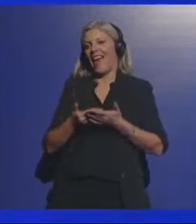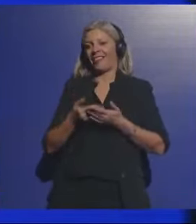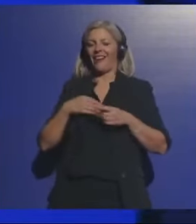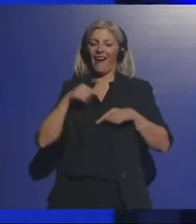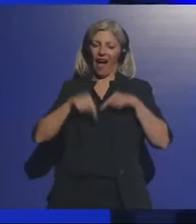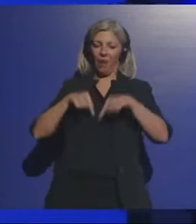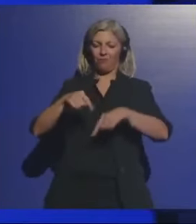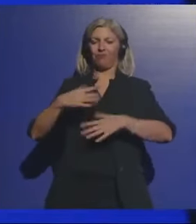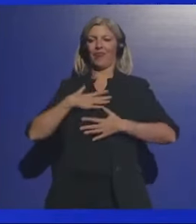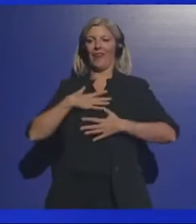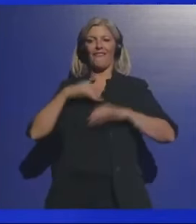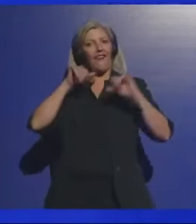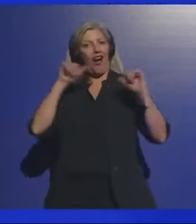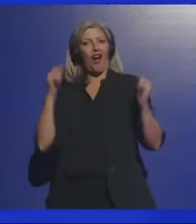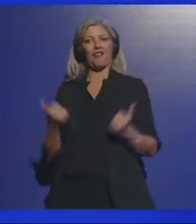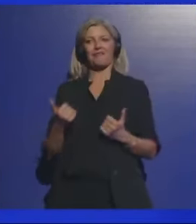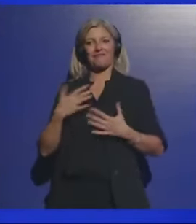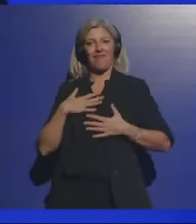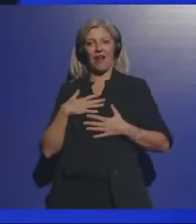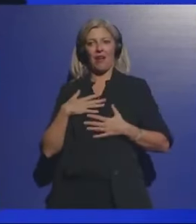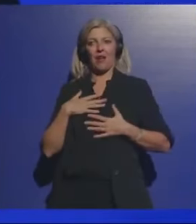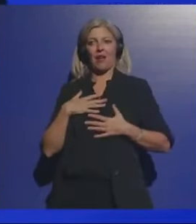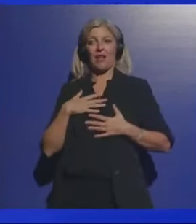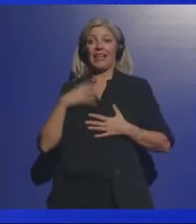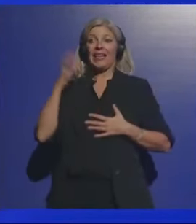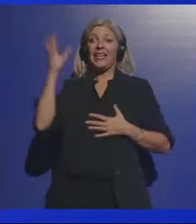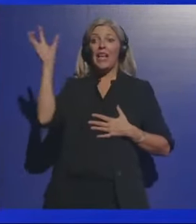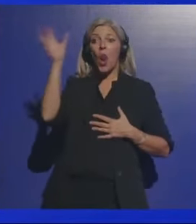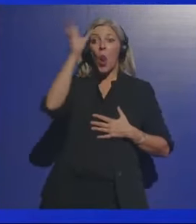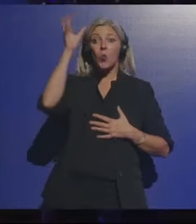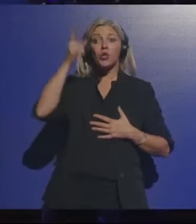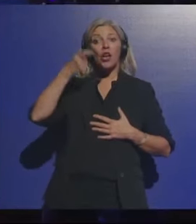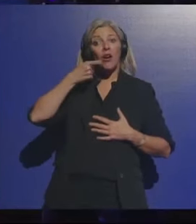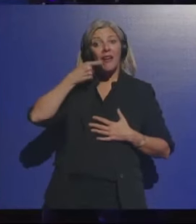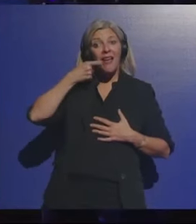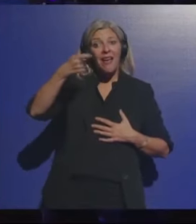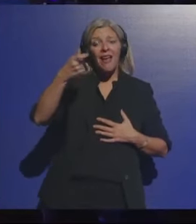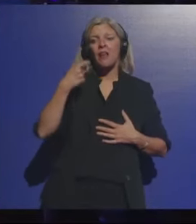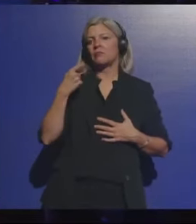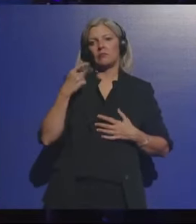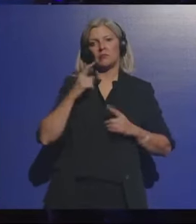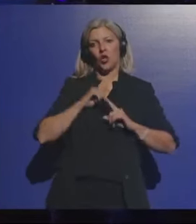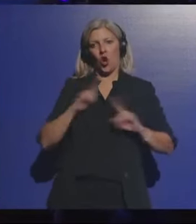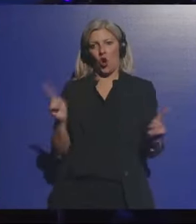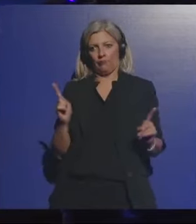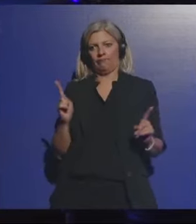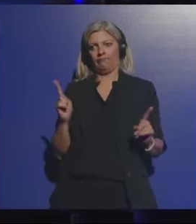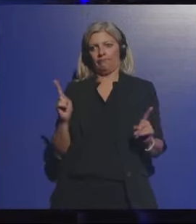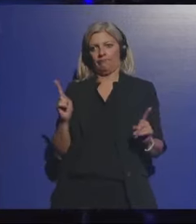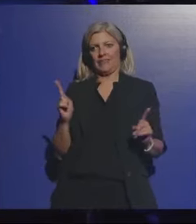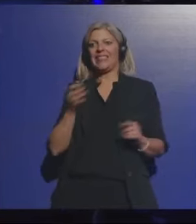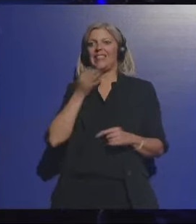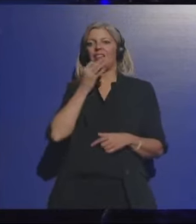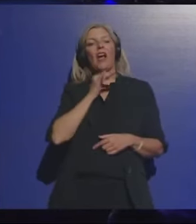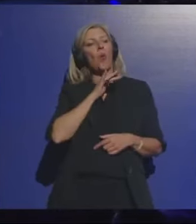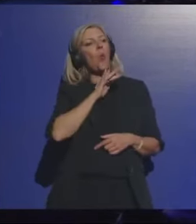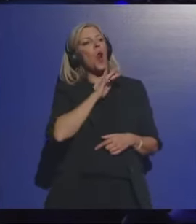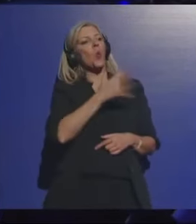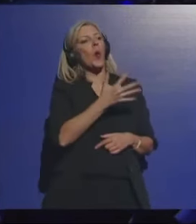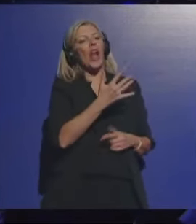gambe che appartiene al nostro percorso Le illusioni no Le illusioni invece sono desideri di altri